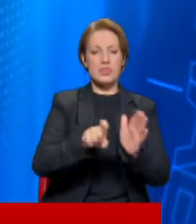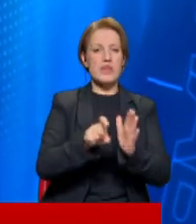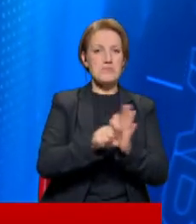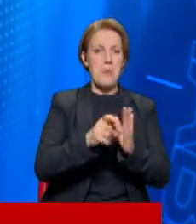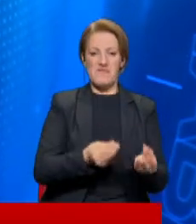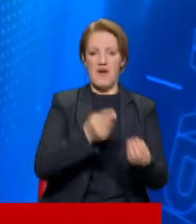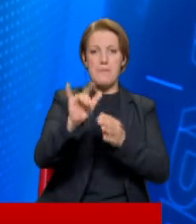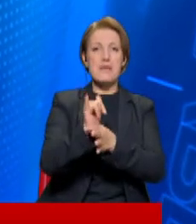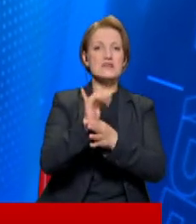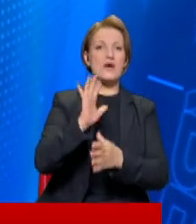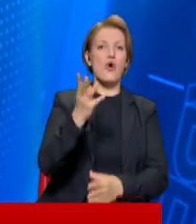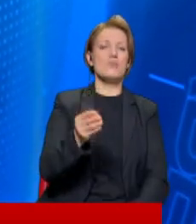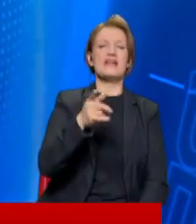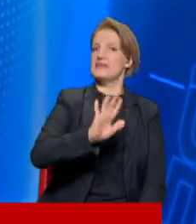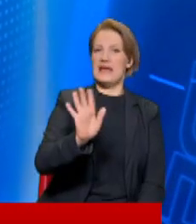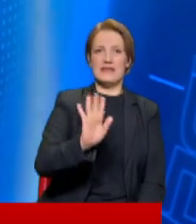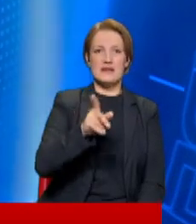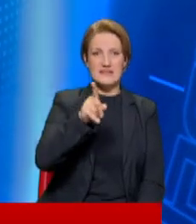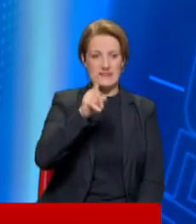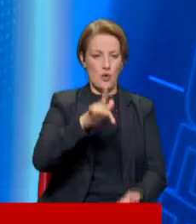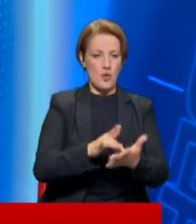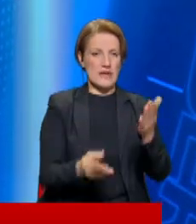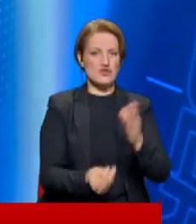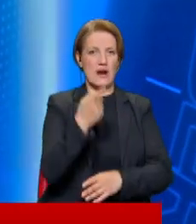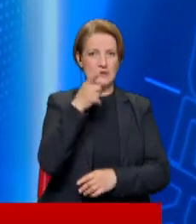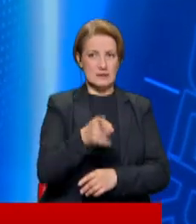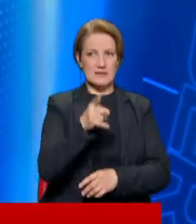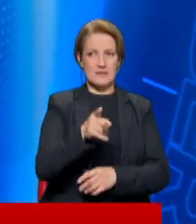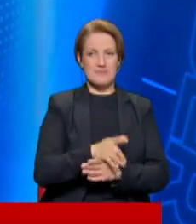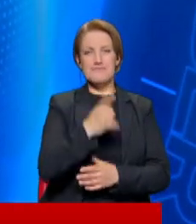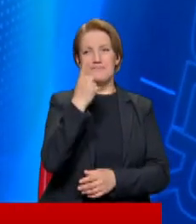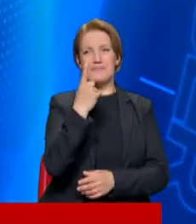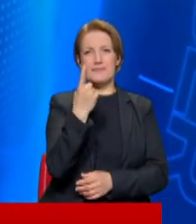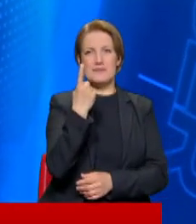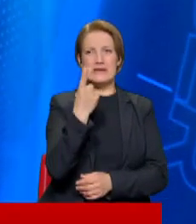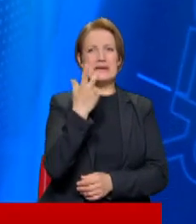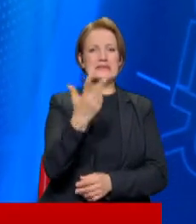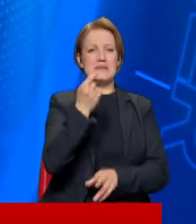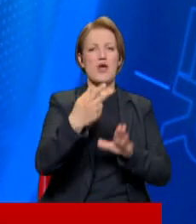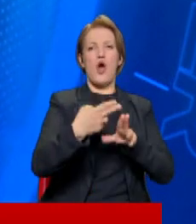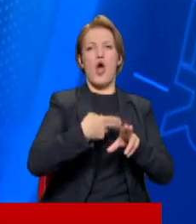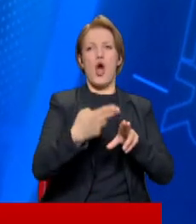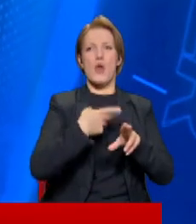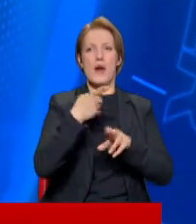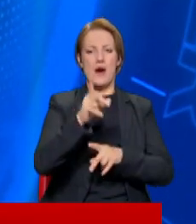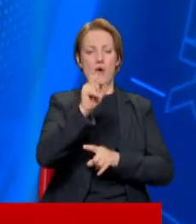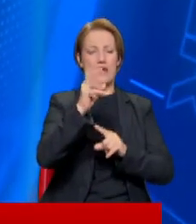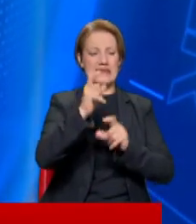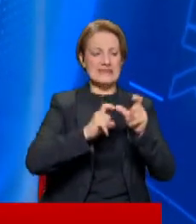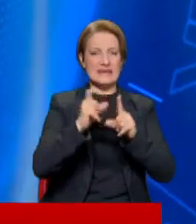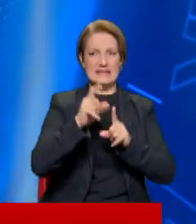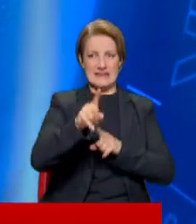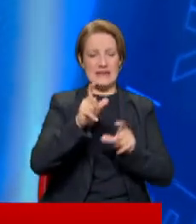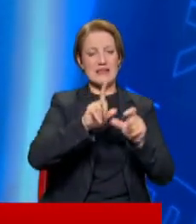sahibi yapmak değildir Evet yani sizin ortaya koyduğunuz sizin ortaya koyduğunuz bir tane hızlıca örnek vereyim oecity genelinde